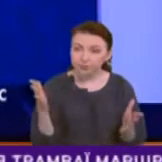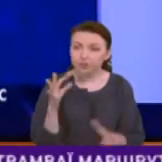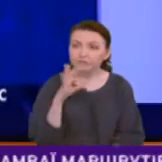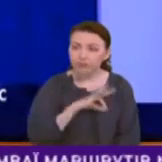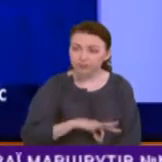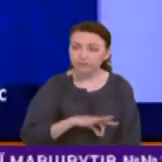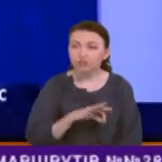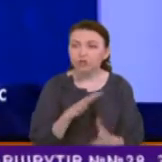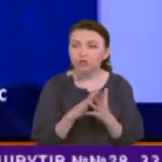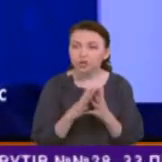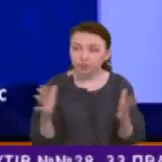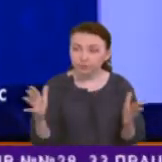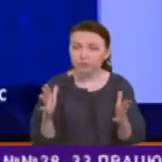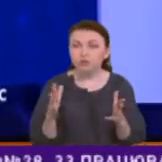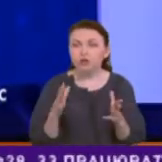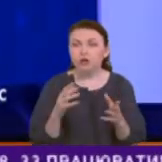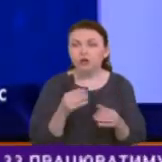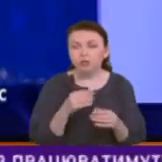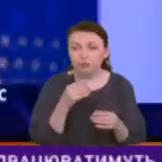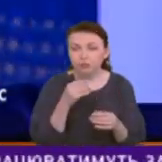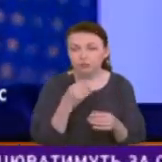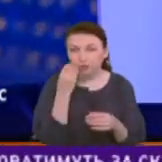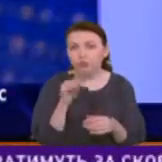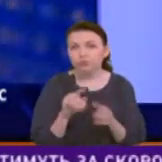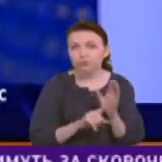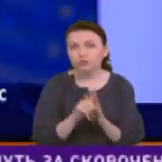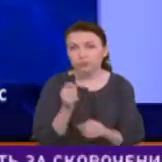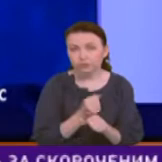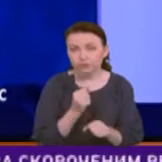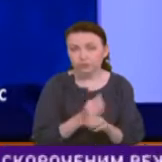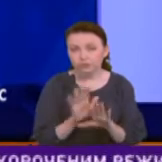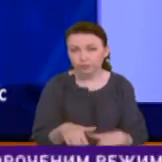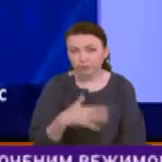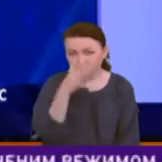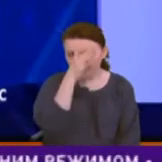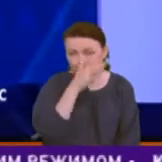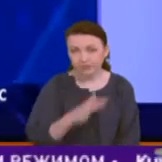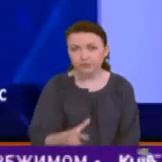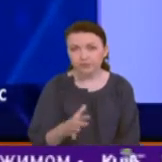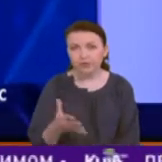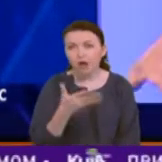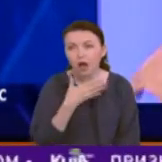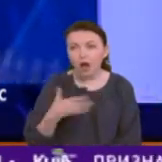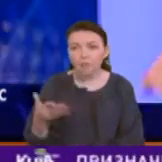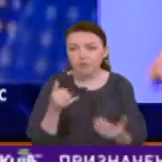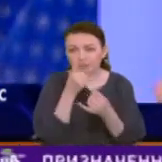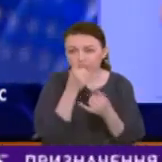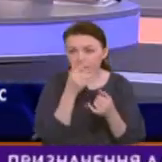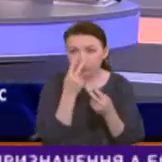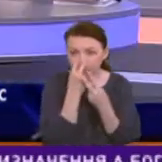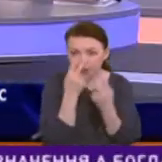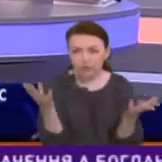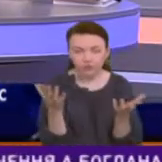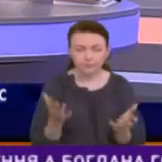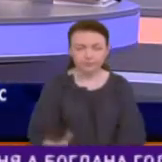більш продуктивніше почати працювати. Ну, дивіться. Тому що пройшло 5 місяців, да, а ми фактично а ми не бачимо, що а ми не